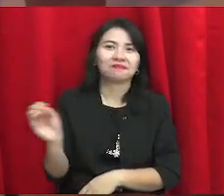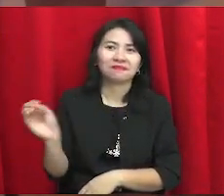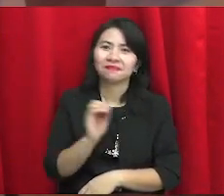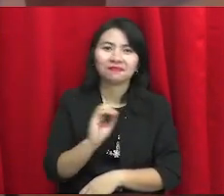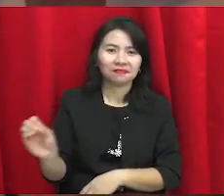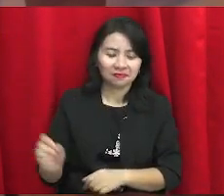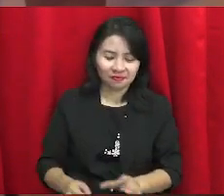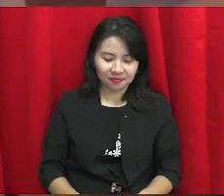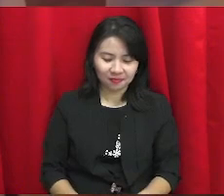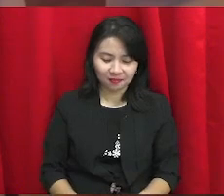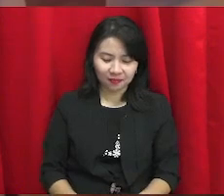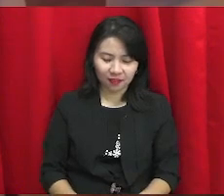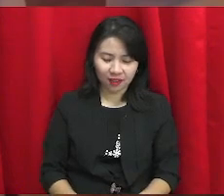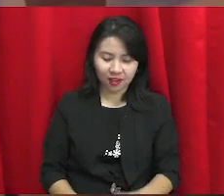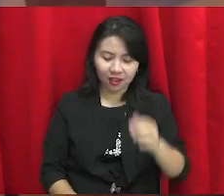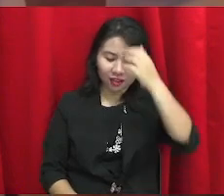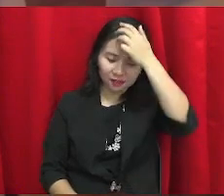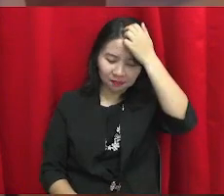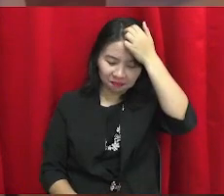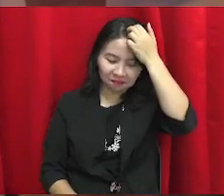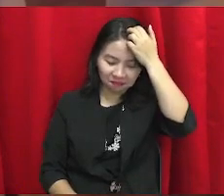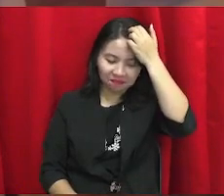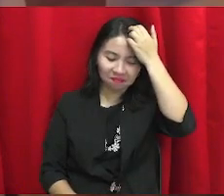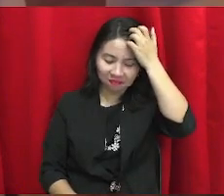Actually, sir, ang totoo niyan, sir,